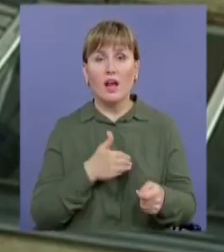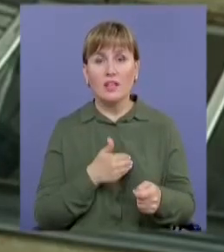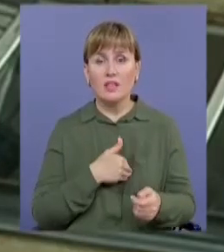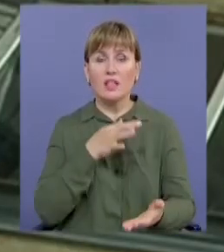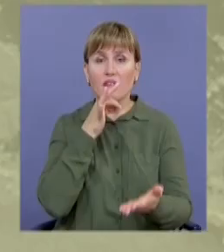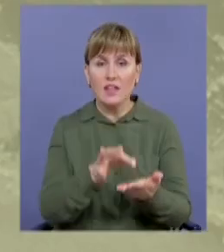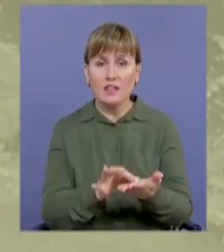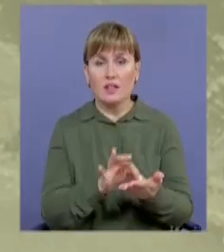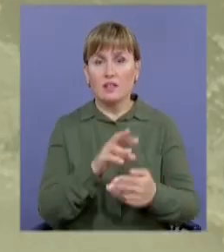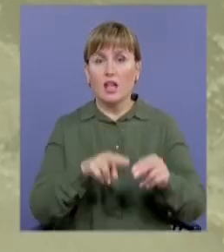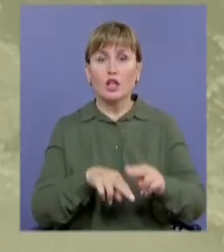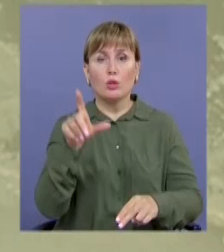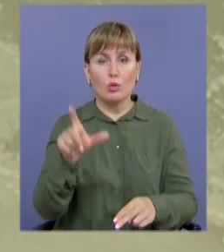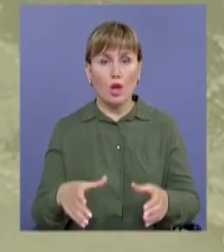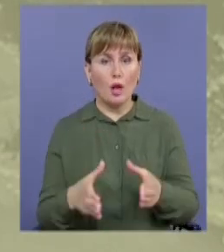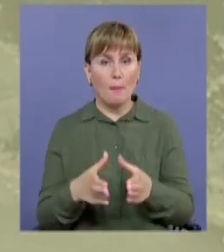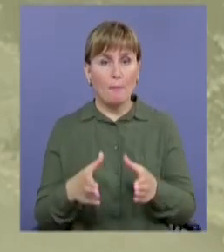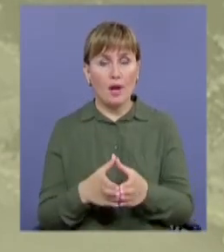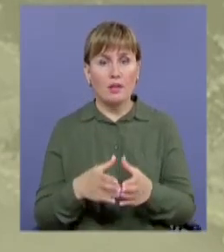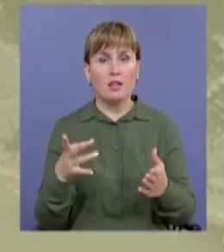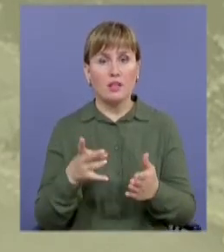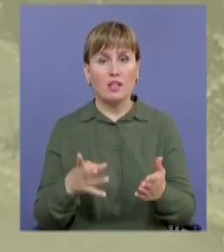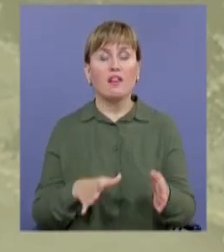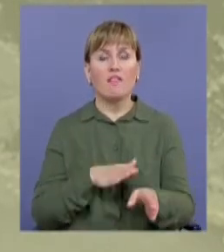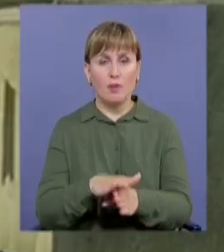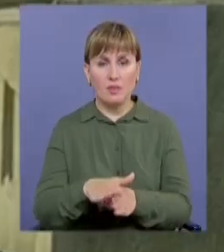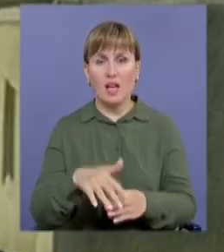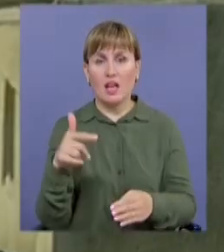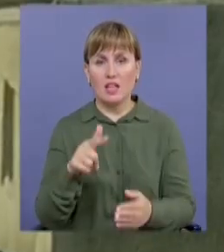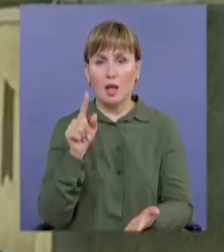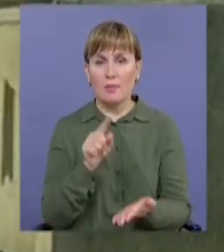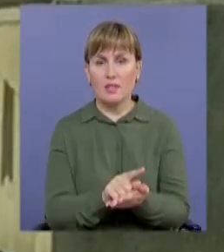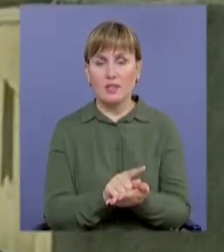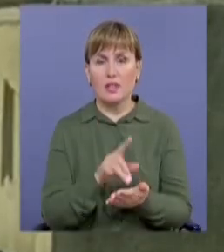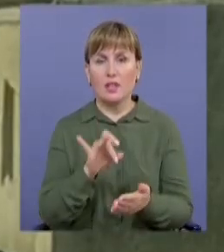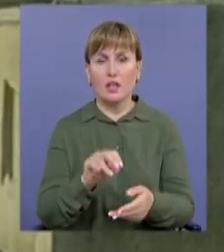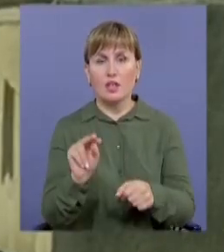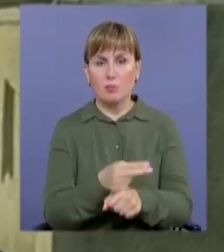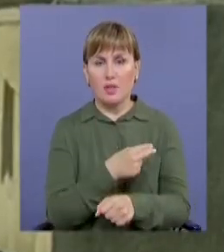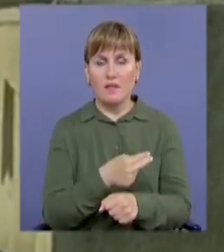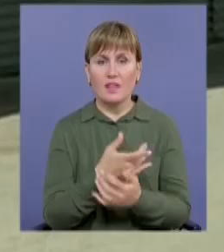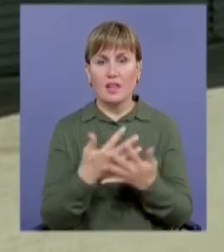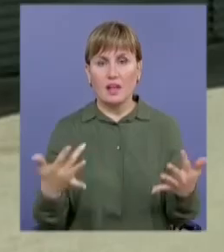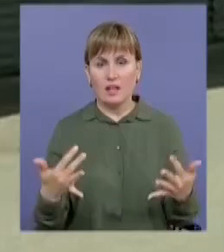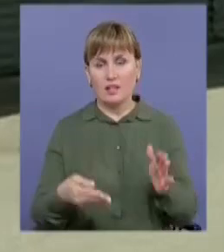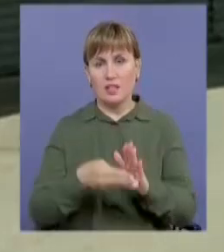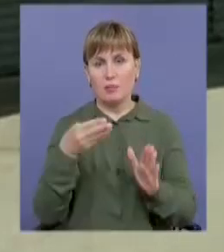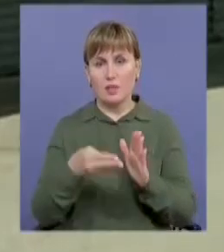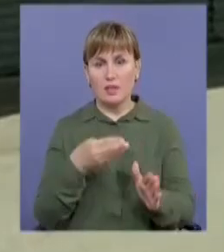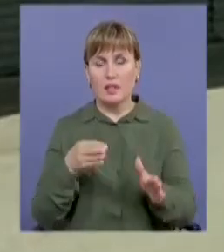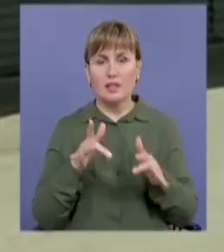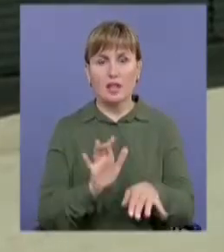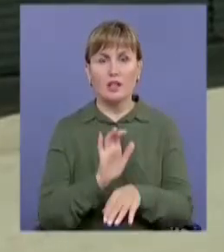привлечь к ответственности застройщика. Компании, видимо, придется выполнить гарантийные обязательства и исправить дефектную облицовку.